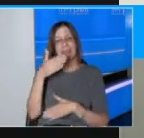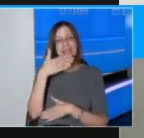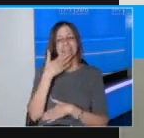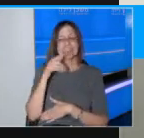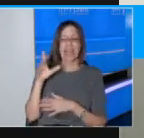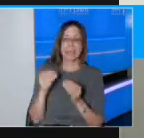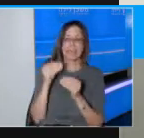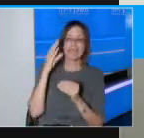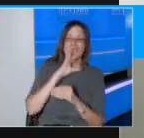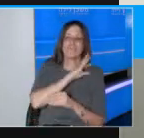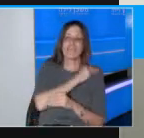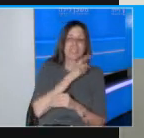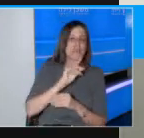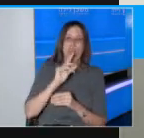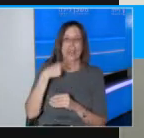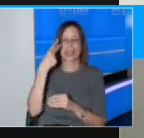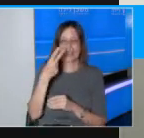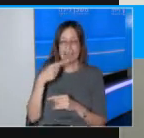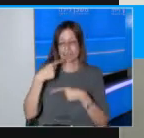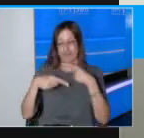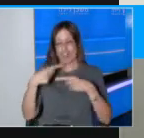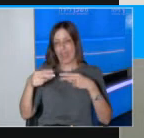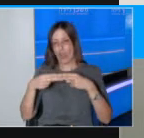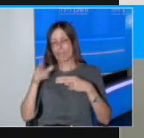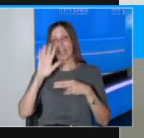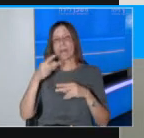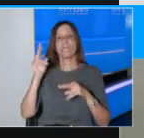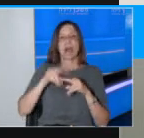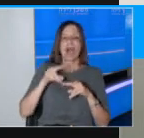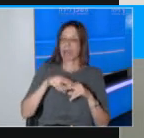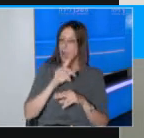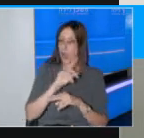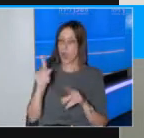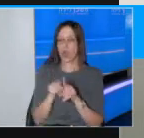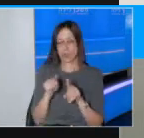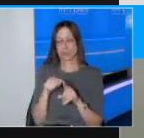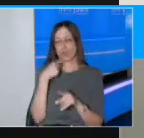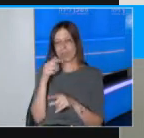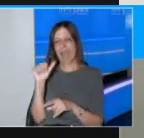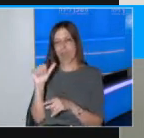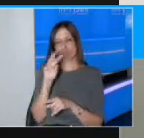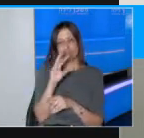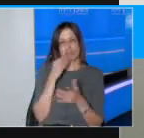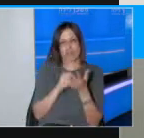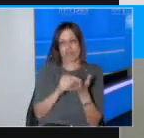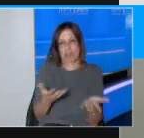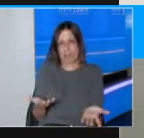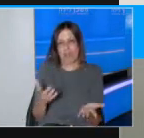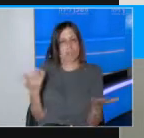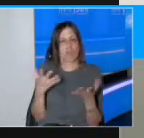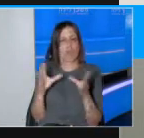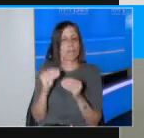זה לא יקרה בשנה הקרובה, ואולי גם אחר כך לא, כמו שאומר סגן השר אלון שוסטר, אז למה? ומה קורה גם